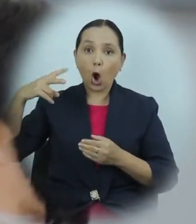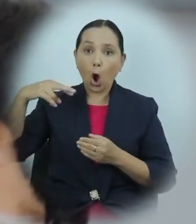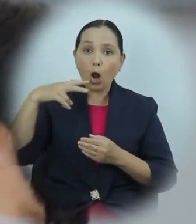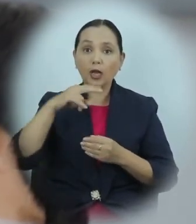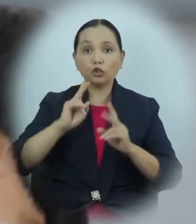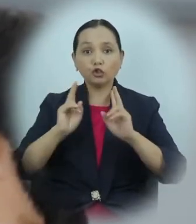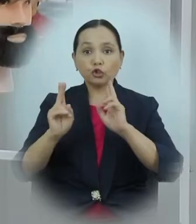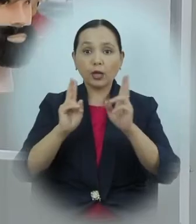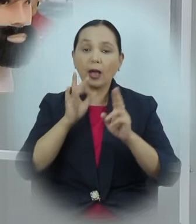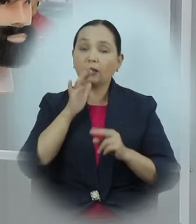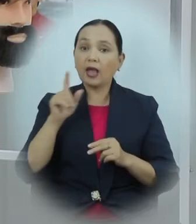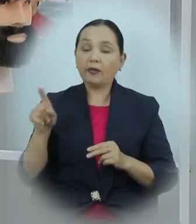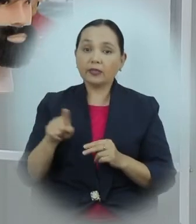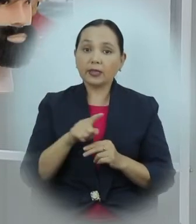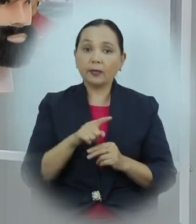davri paytida